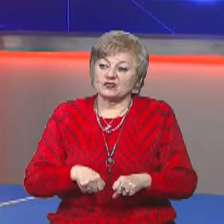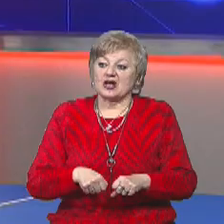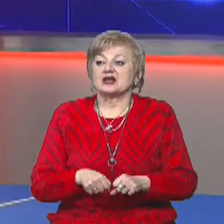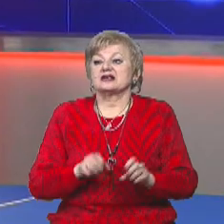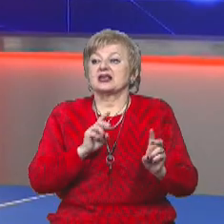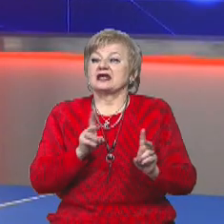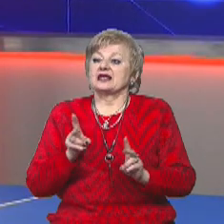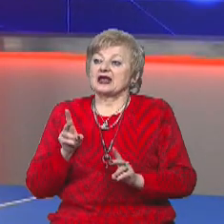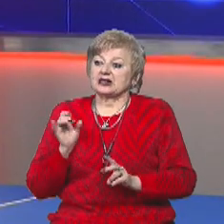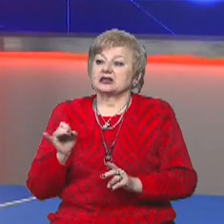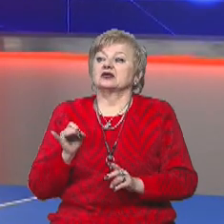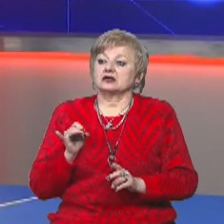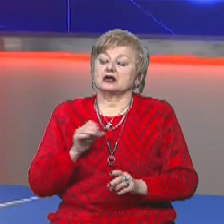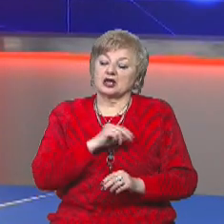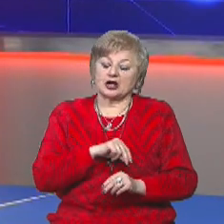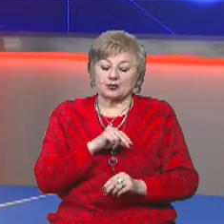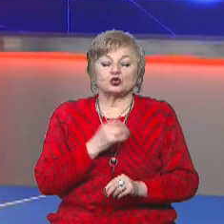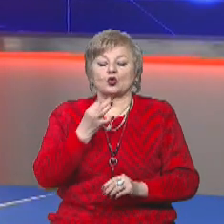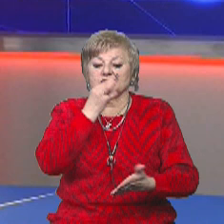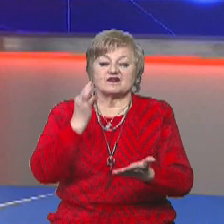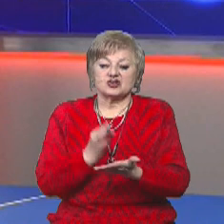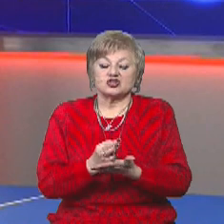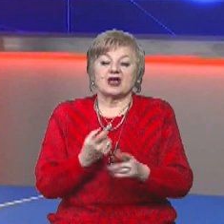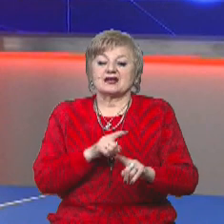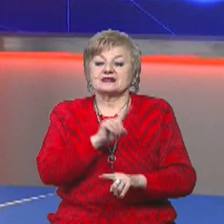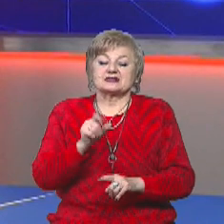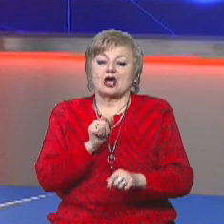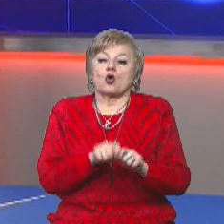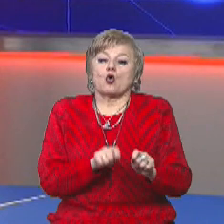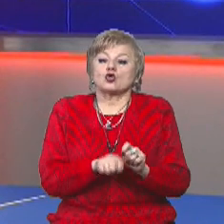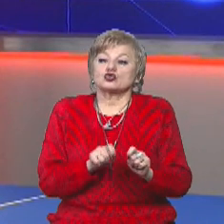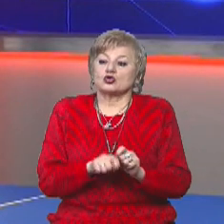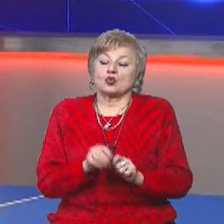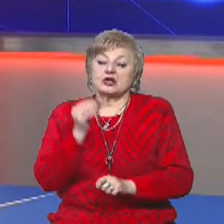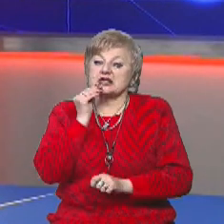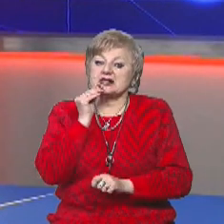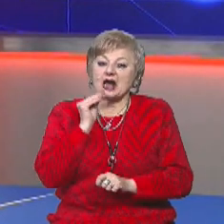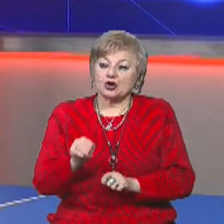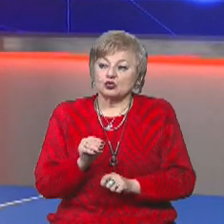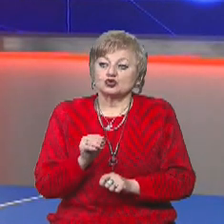які функціонально відповідають за контроль, скажімо так, за якістю